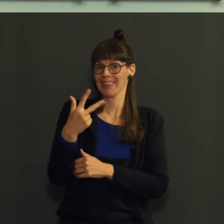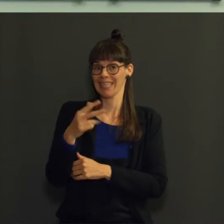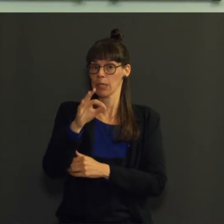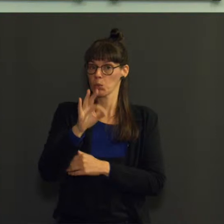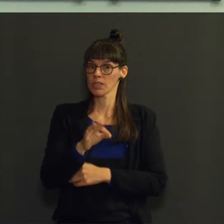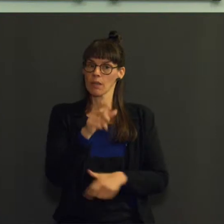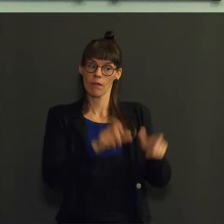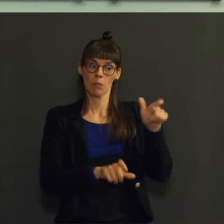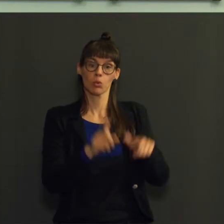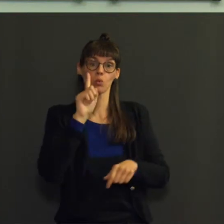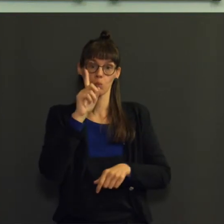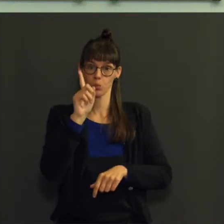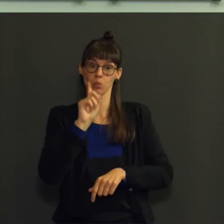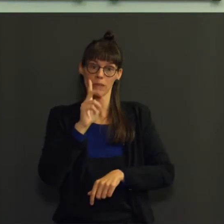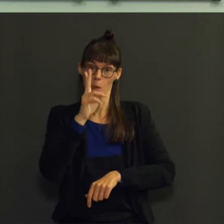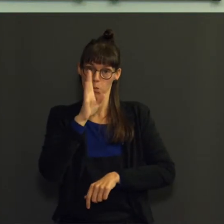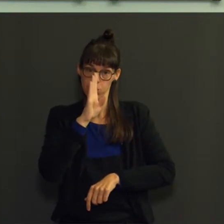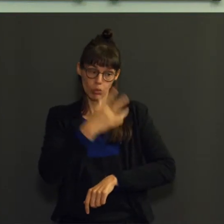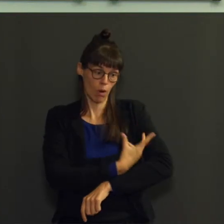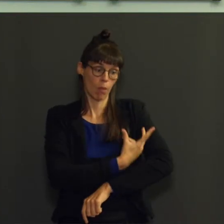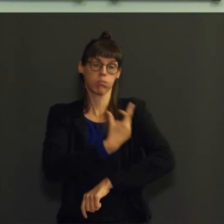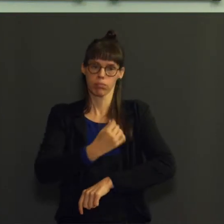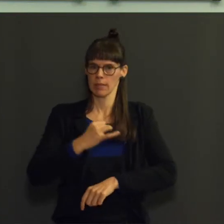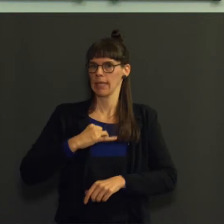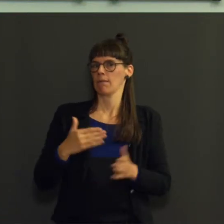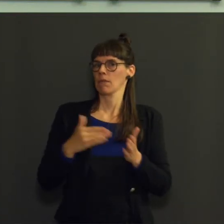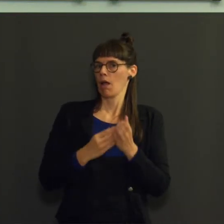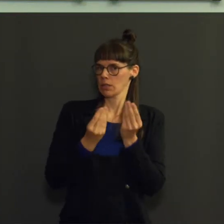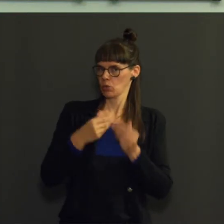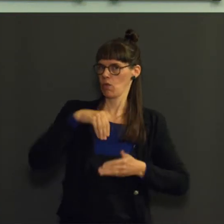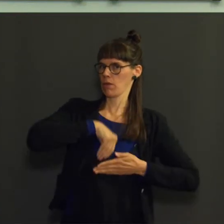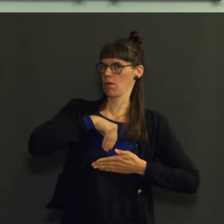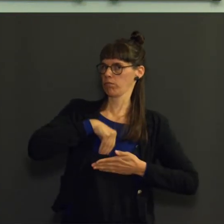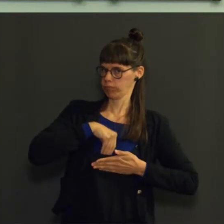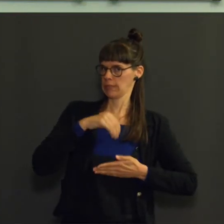de donoren antistoffen had.